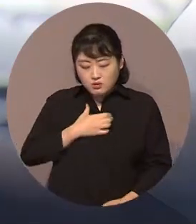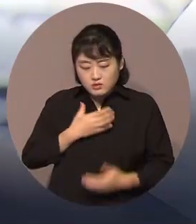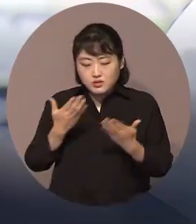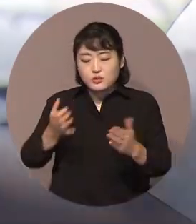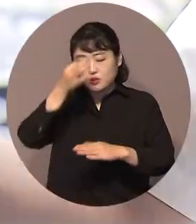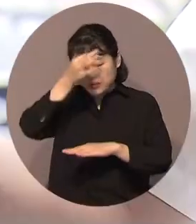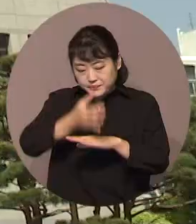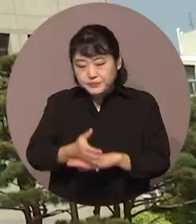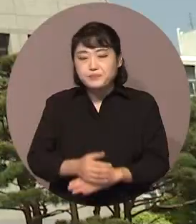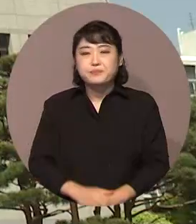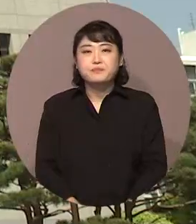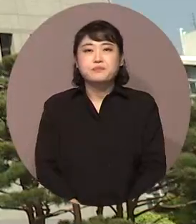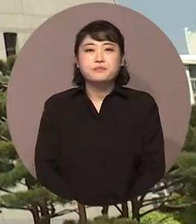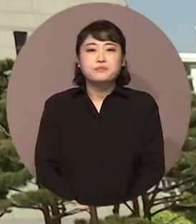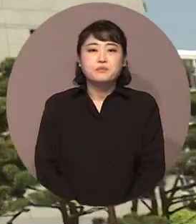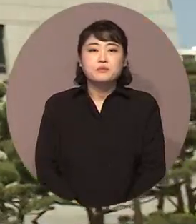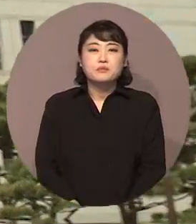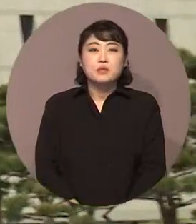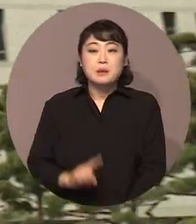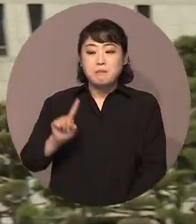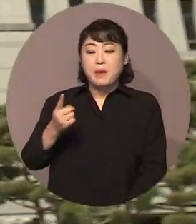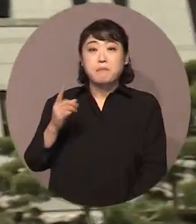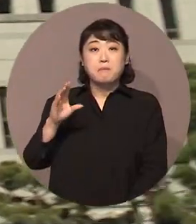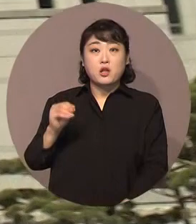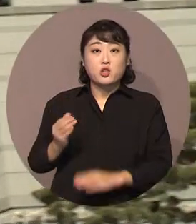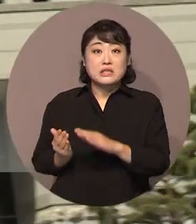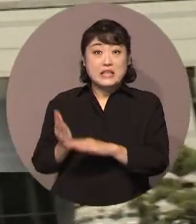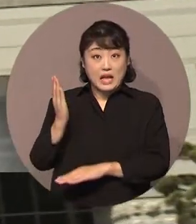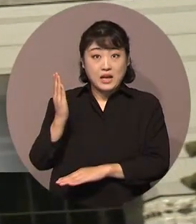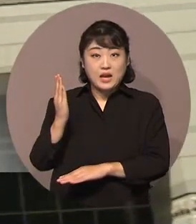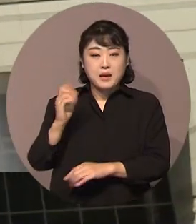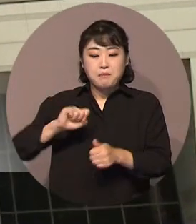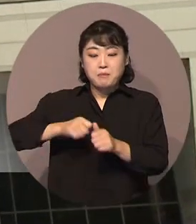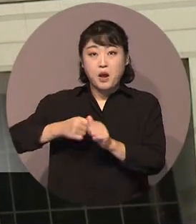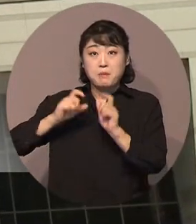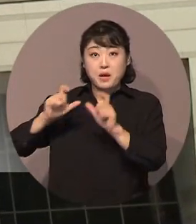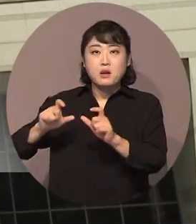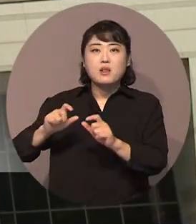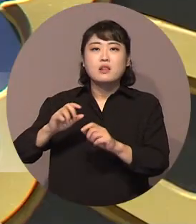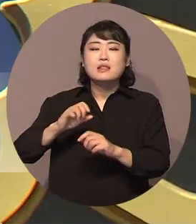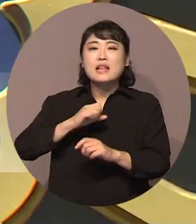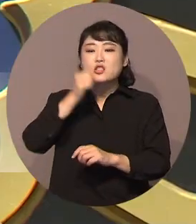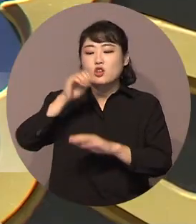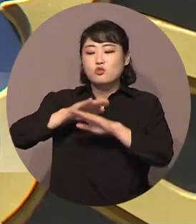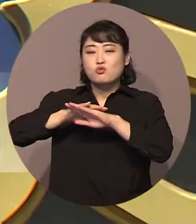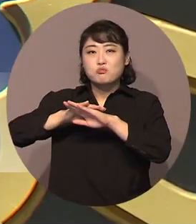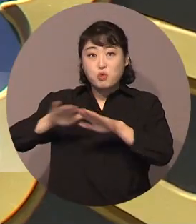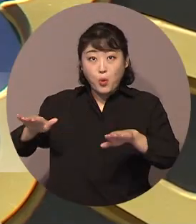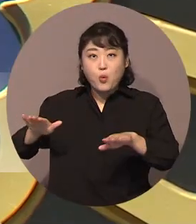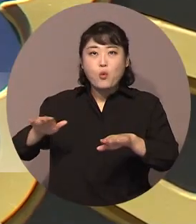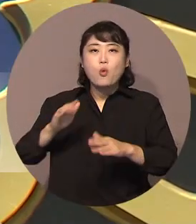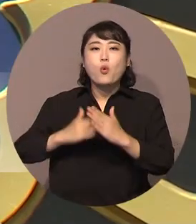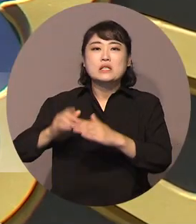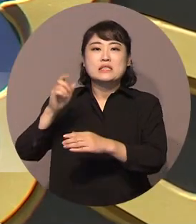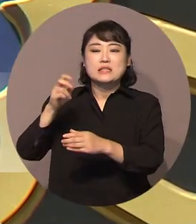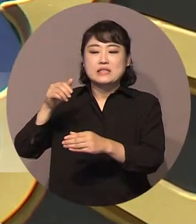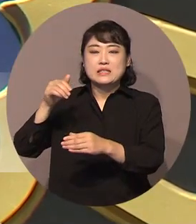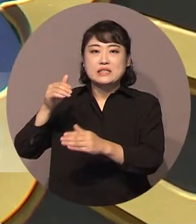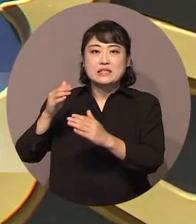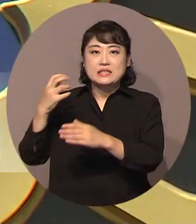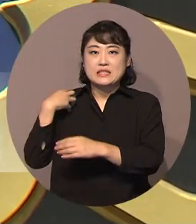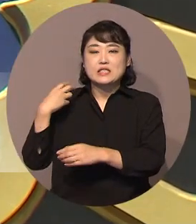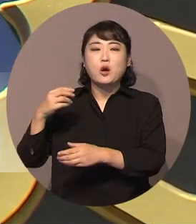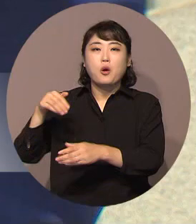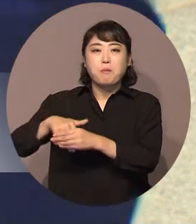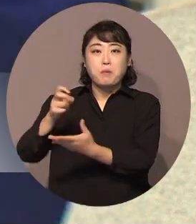죄송합니다. 100만 원 이상의 벌금형이 확정되면 당선 무효가 되는 공직선거법과 달리 위탁선거법의